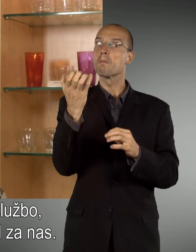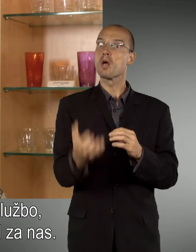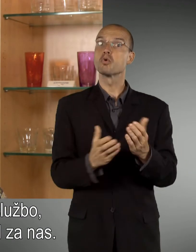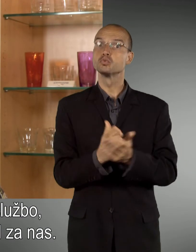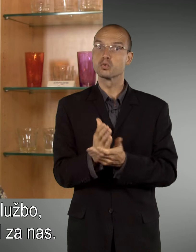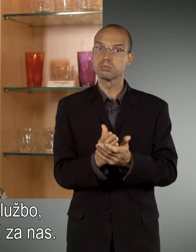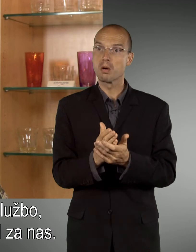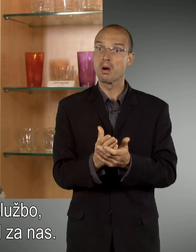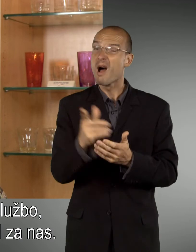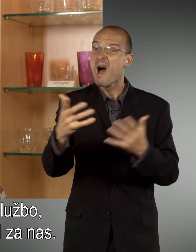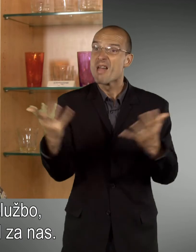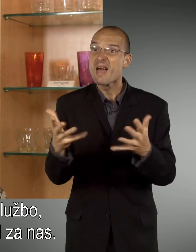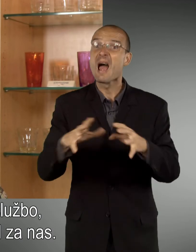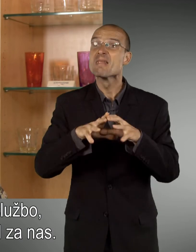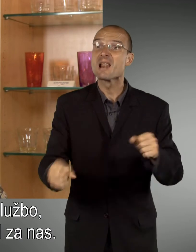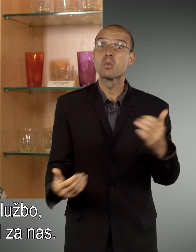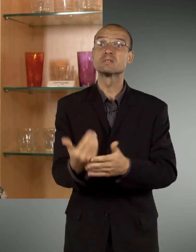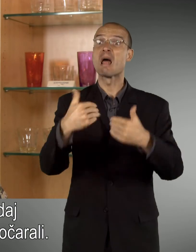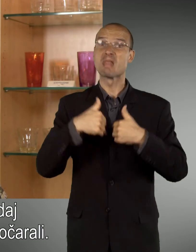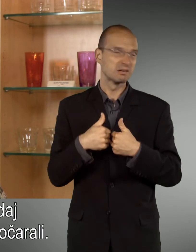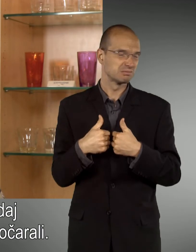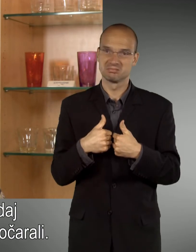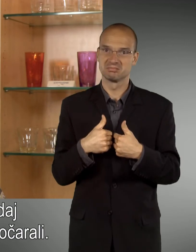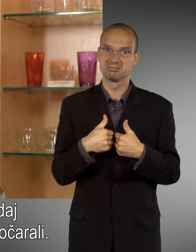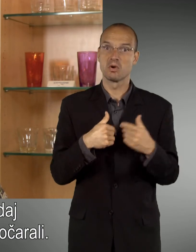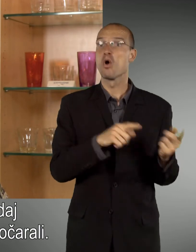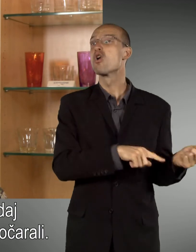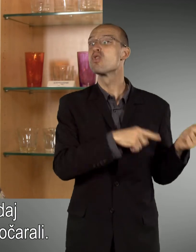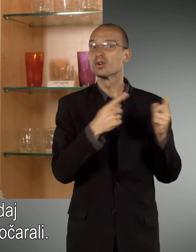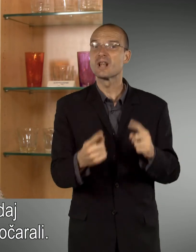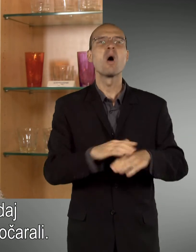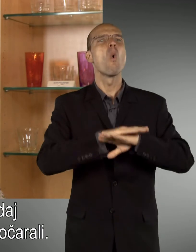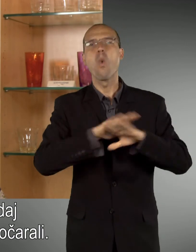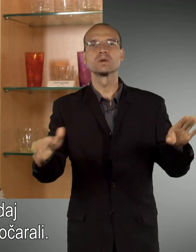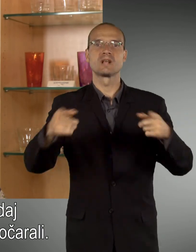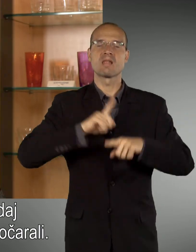nekaj naredil za nas. Ampak do zdaj so nas še vsi